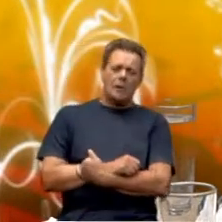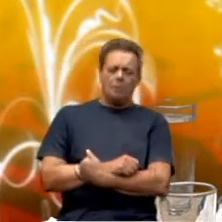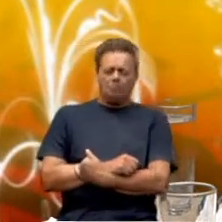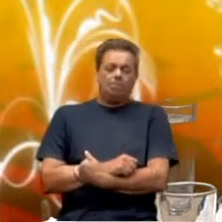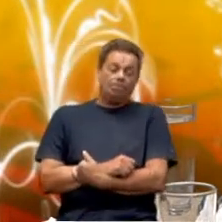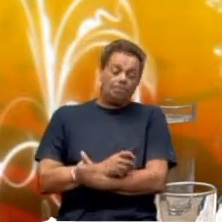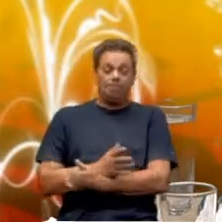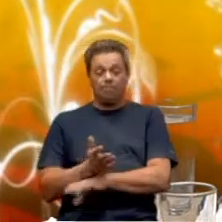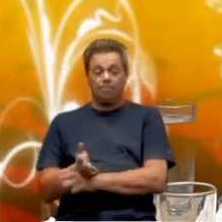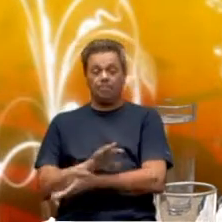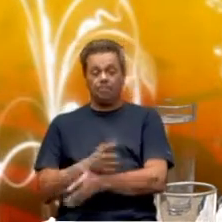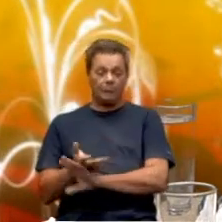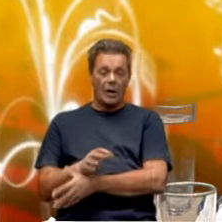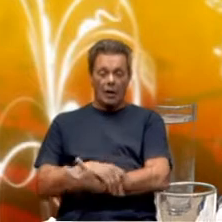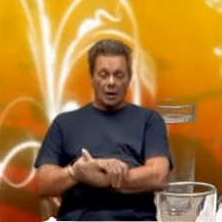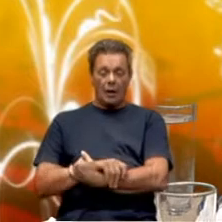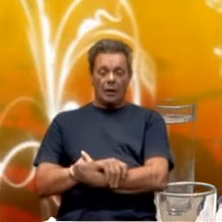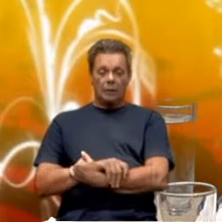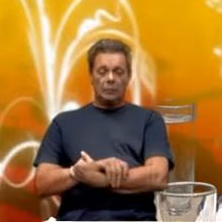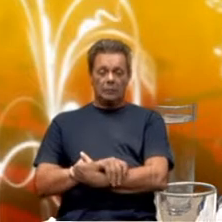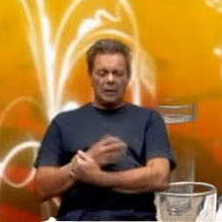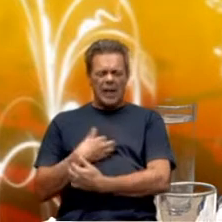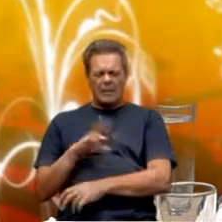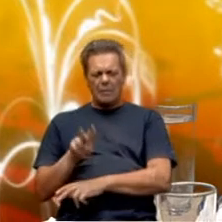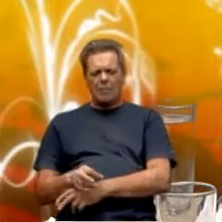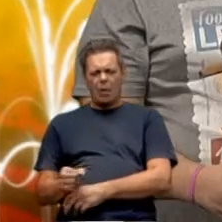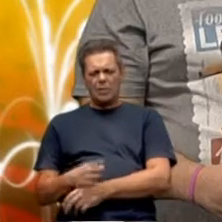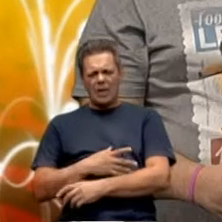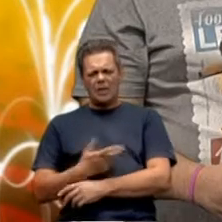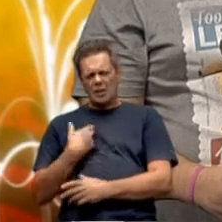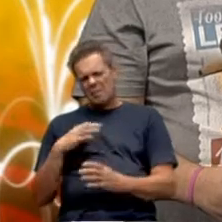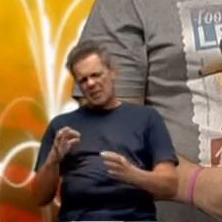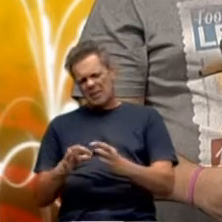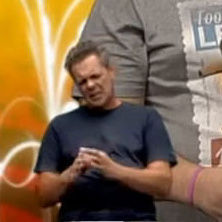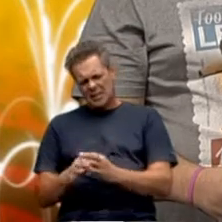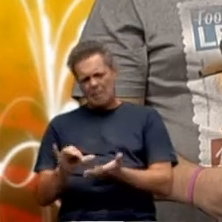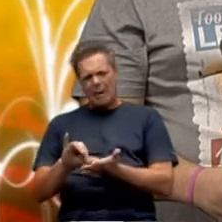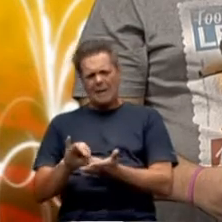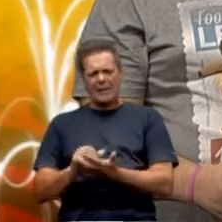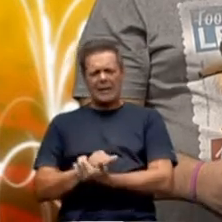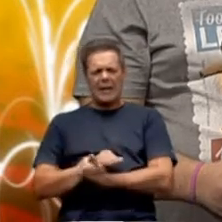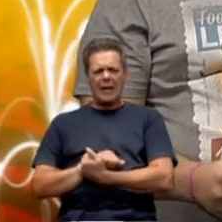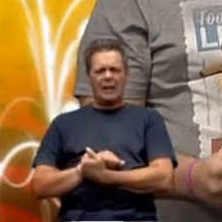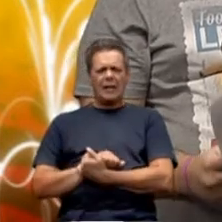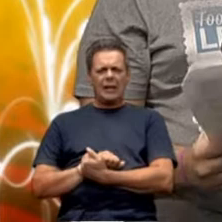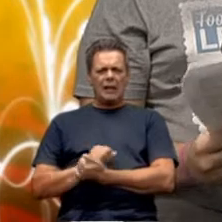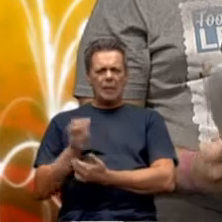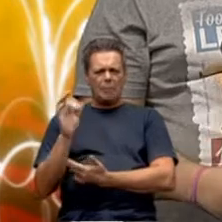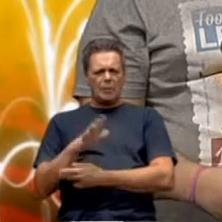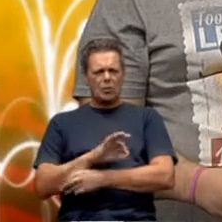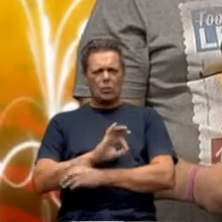dobro, mogu reći imao sam sreće pošto sam iz male sredine, tako da brzo svi su